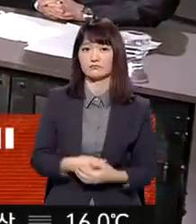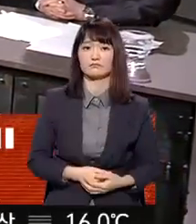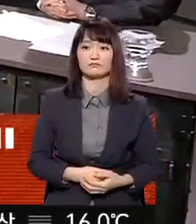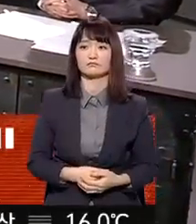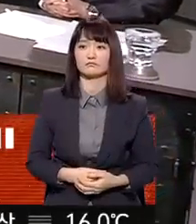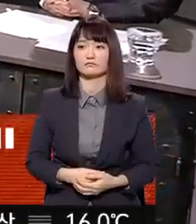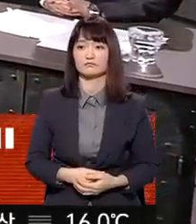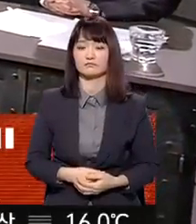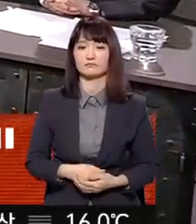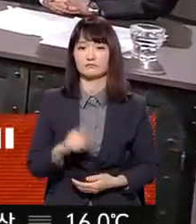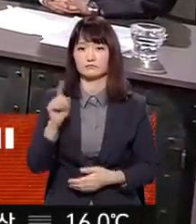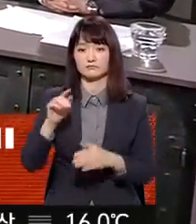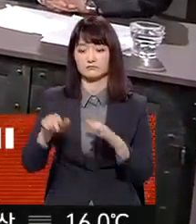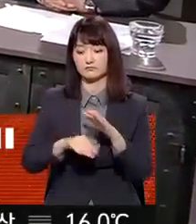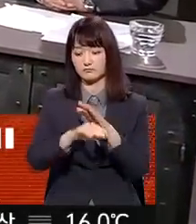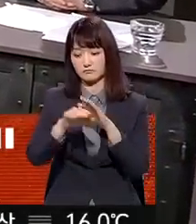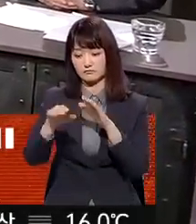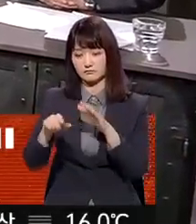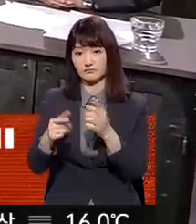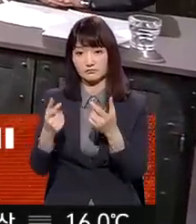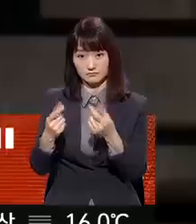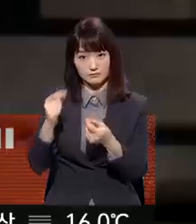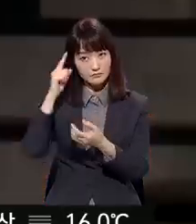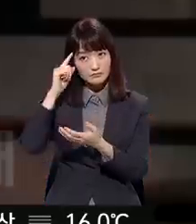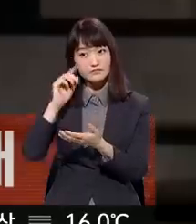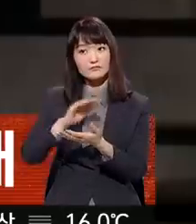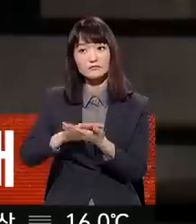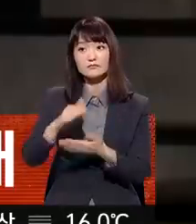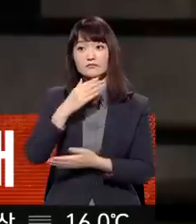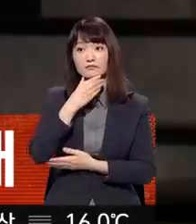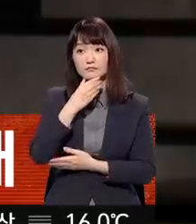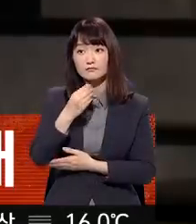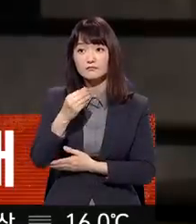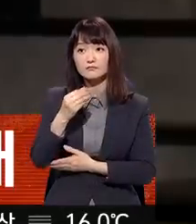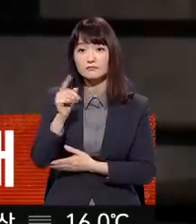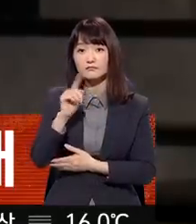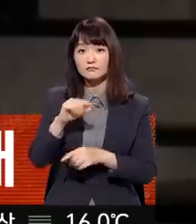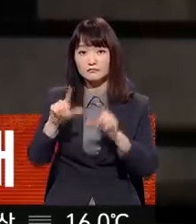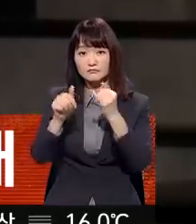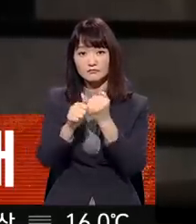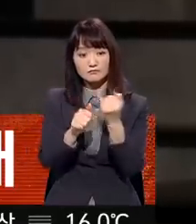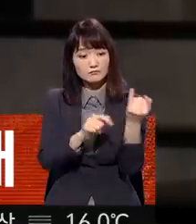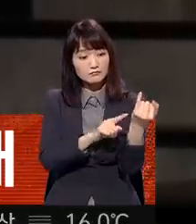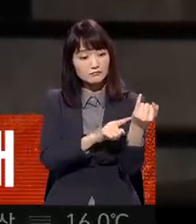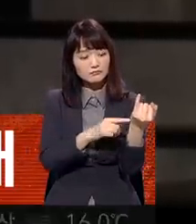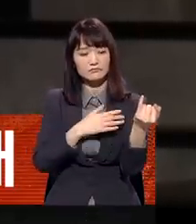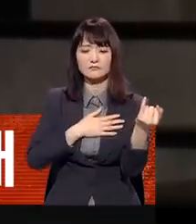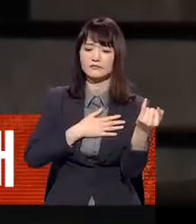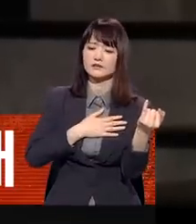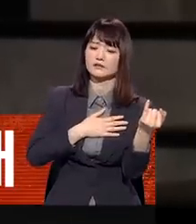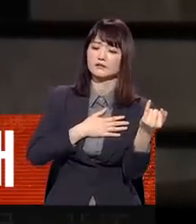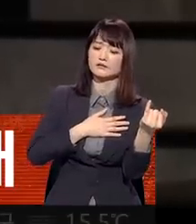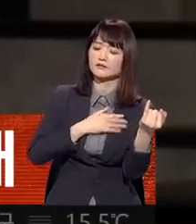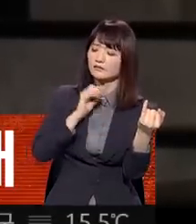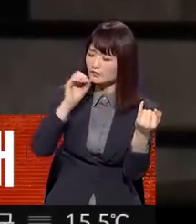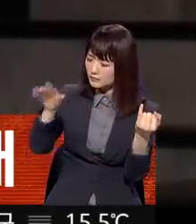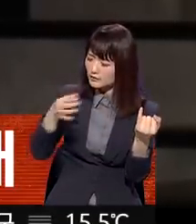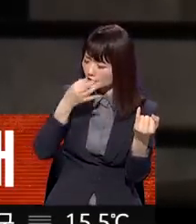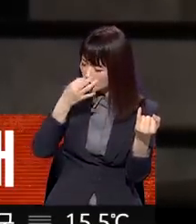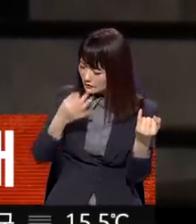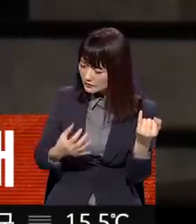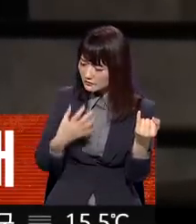그렇습니다. 어느 가정 못지않게 평온하고 행복했는데 어느 날부터 이 아내가 나 자기 힘들다, 나